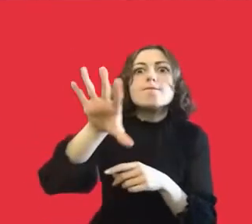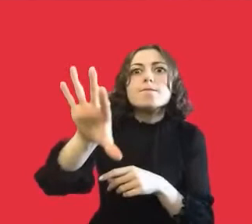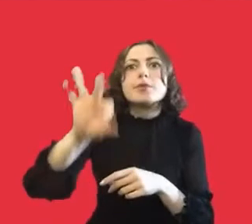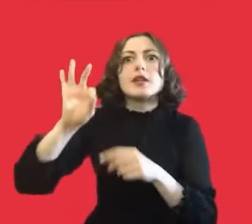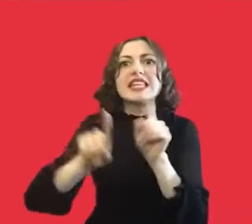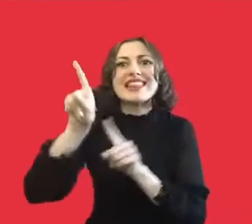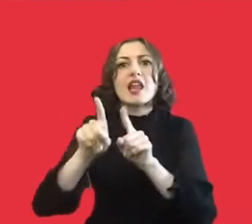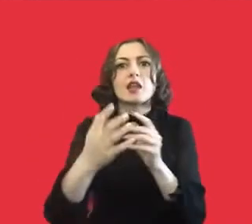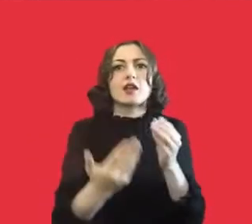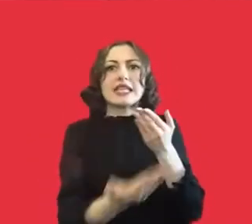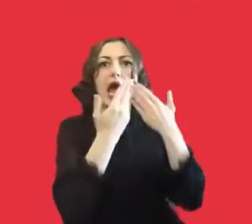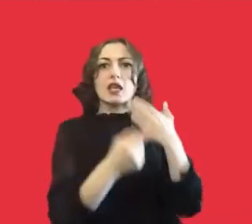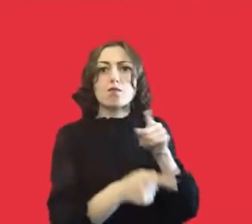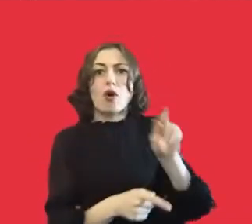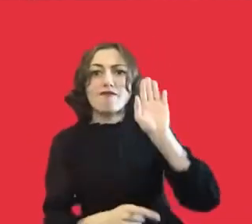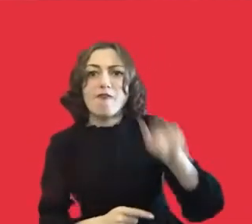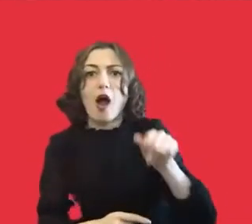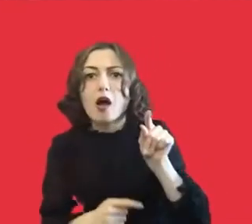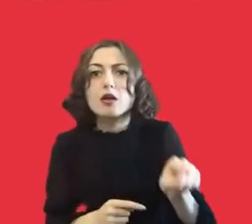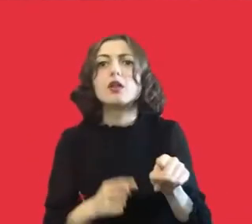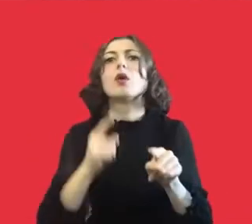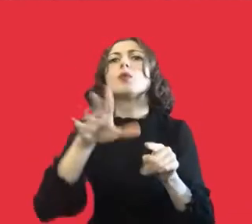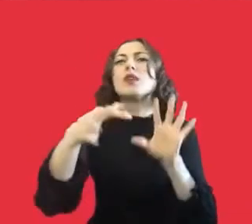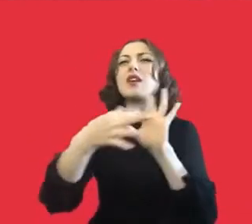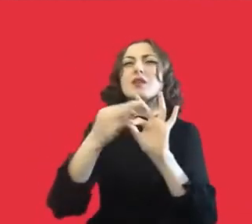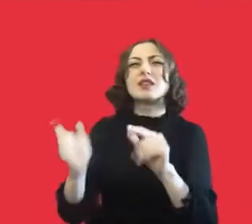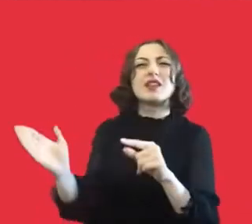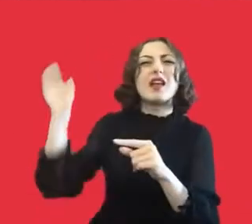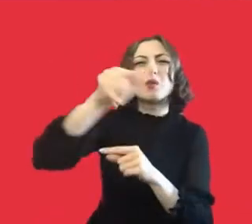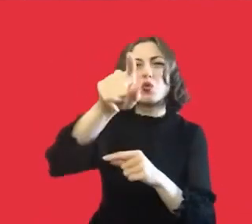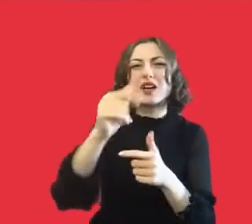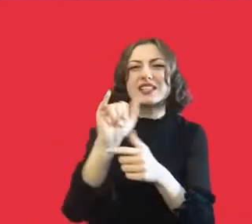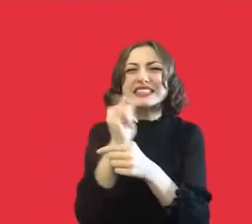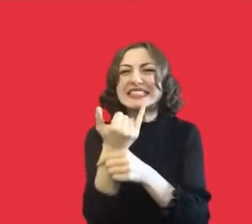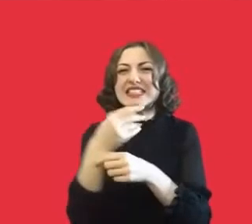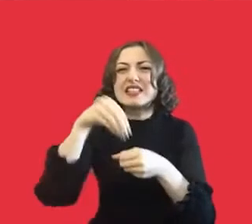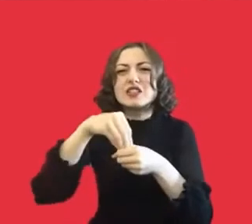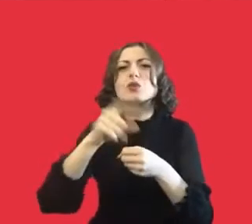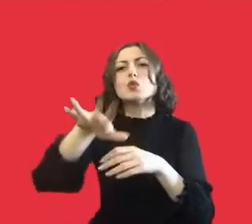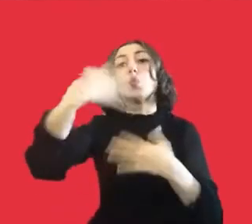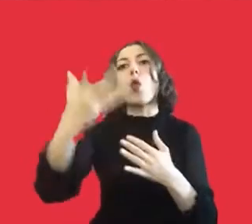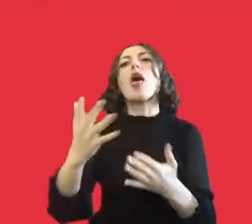de bu anlamda size gelen bu çağrılara, bu tekliflere evet diyerek sisteme katılıyorsunuz.